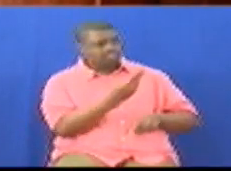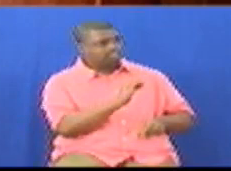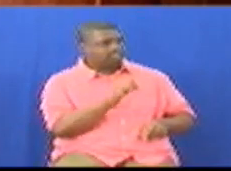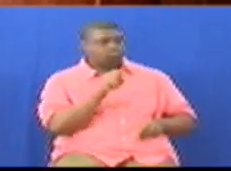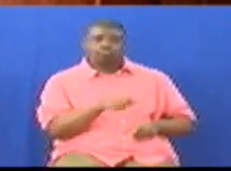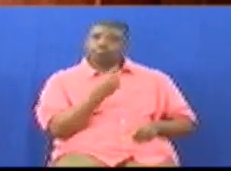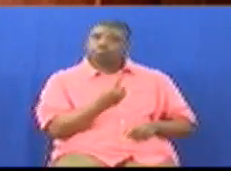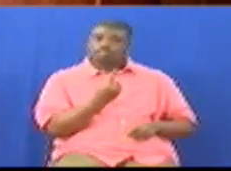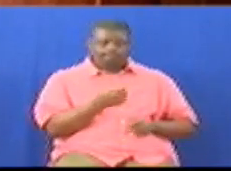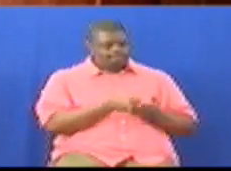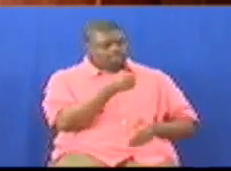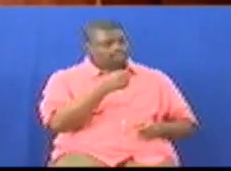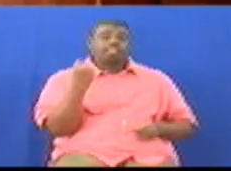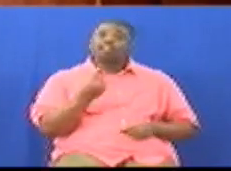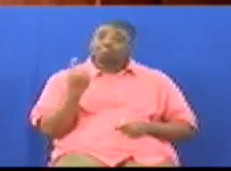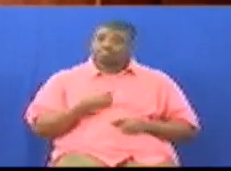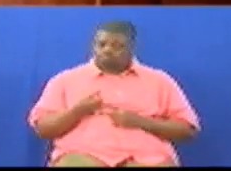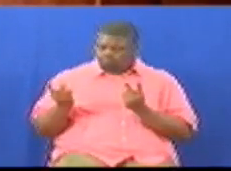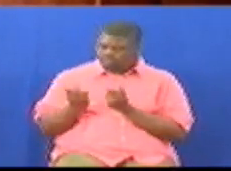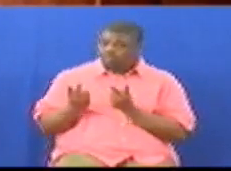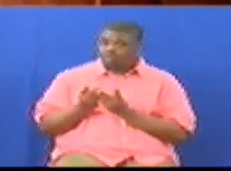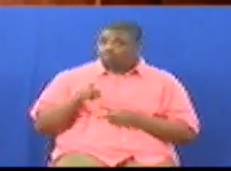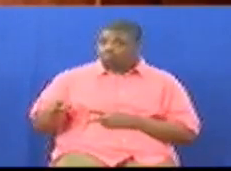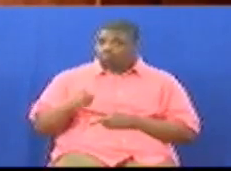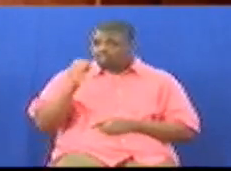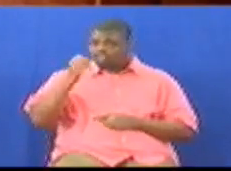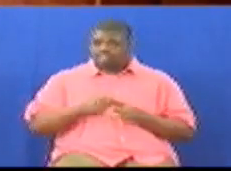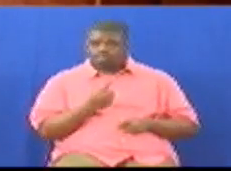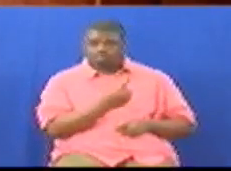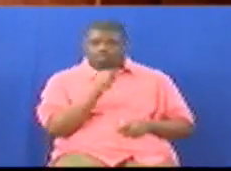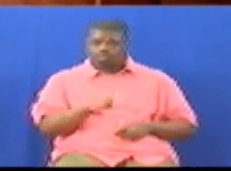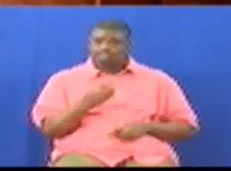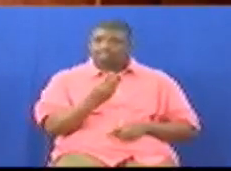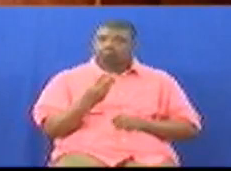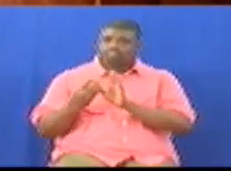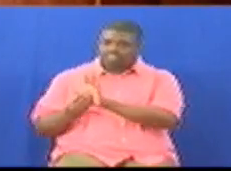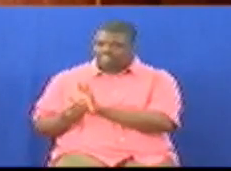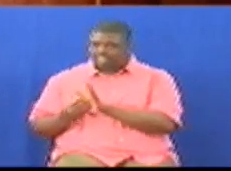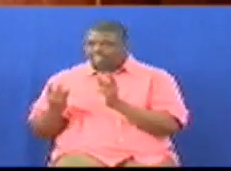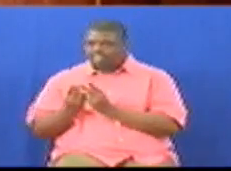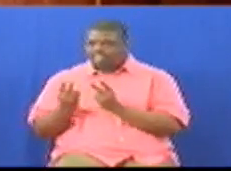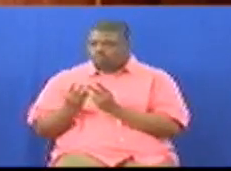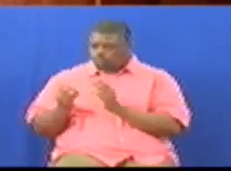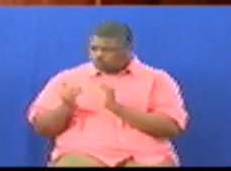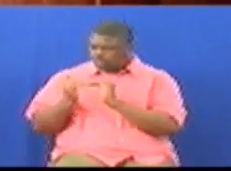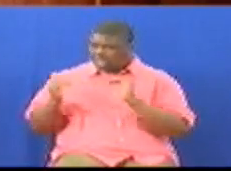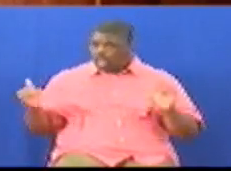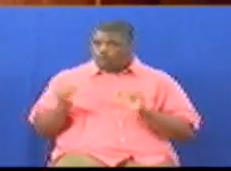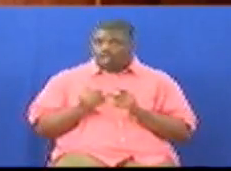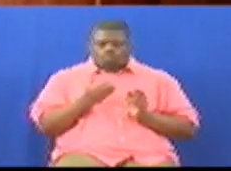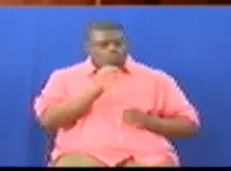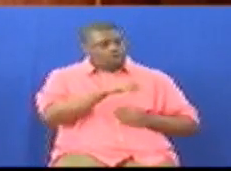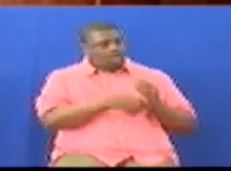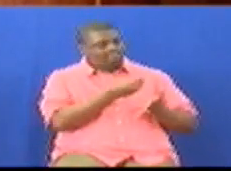ya bajeti ya taifa. Uwiano huo umeongezeka kwa 1.39% ikilinganishwa na uwiano katika mwaka wa fedha